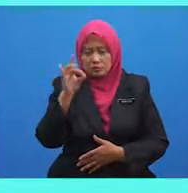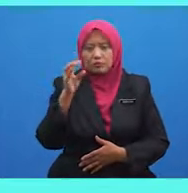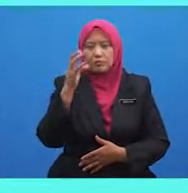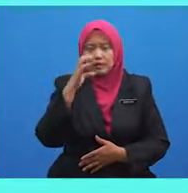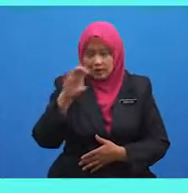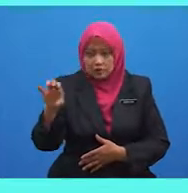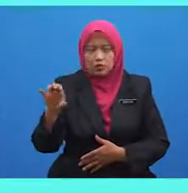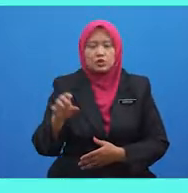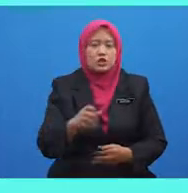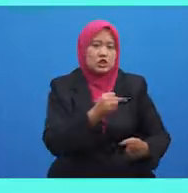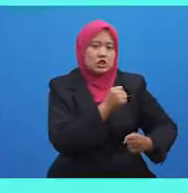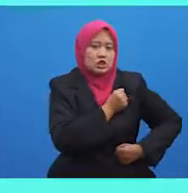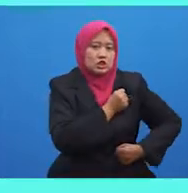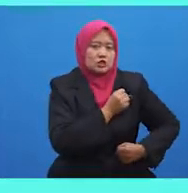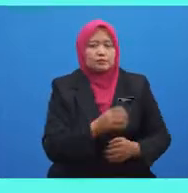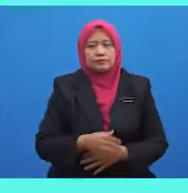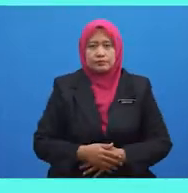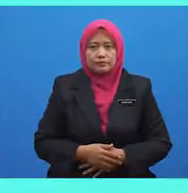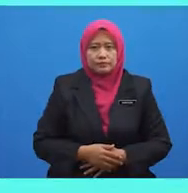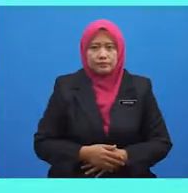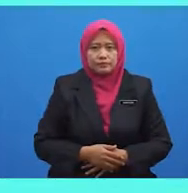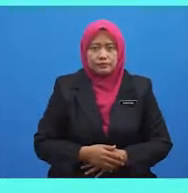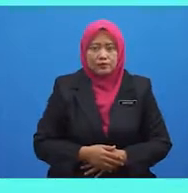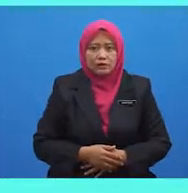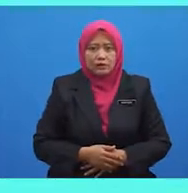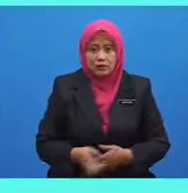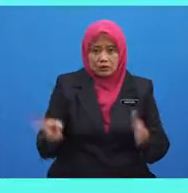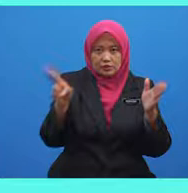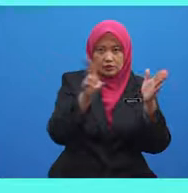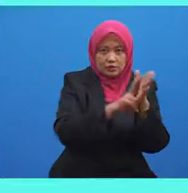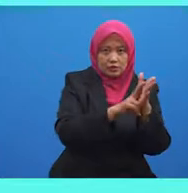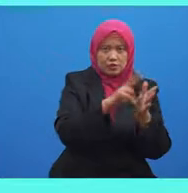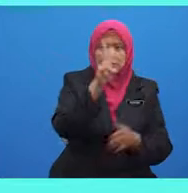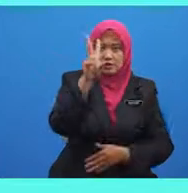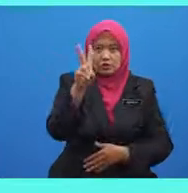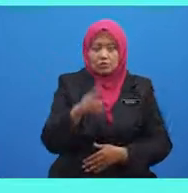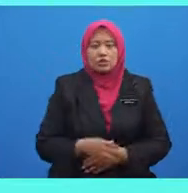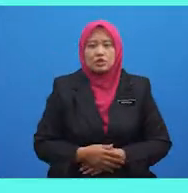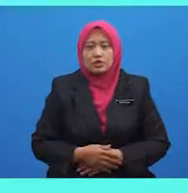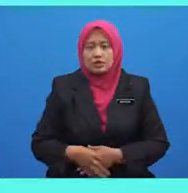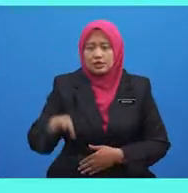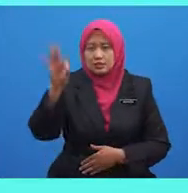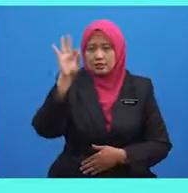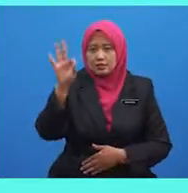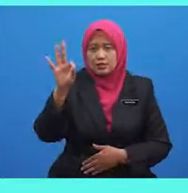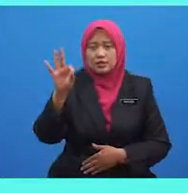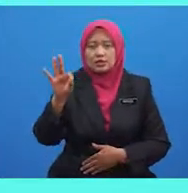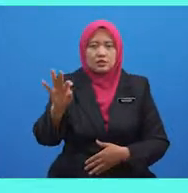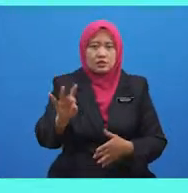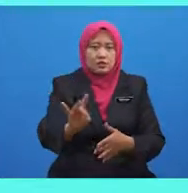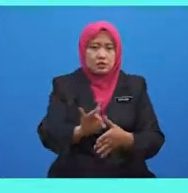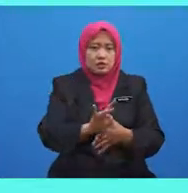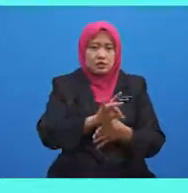benteng pertahanan Melaka. Serangan kedua pula bermula pada Ogos 1511. Tentera